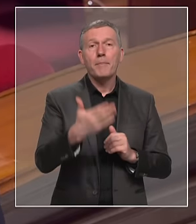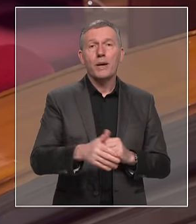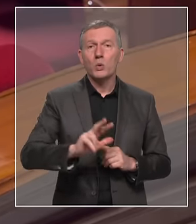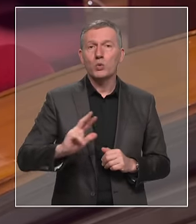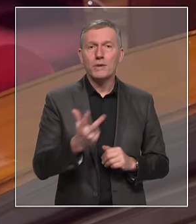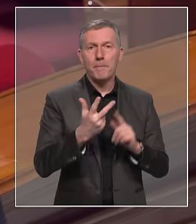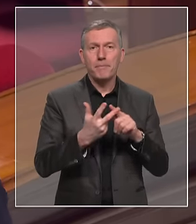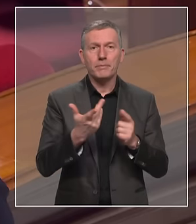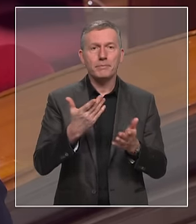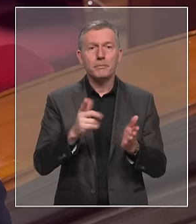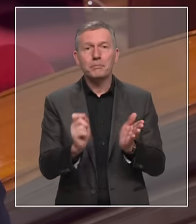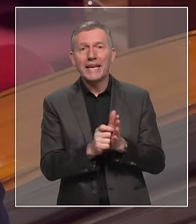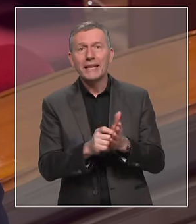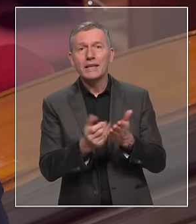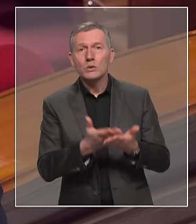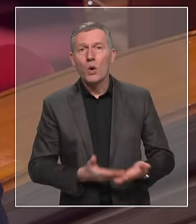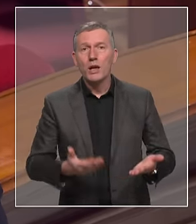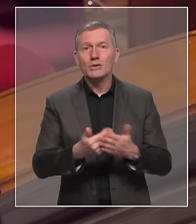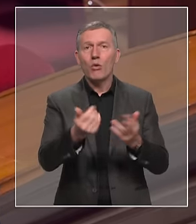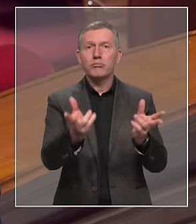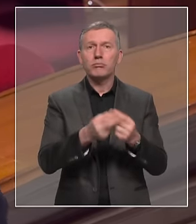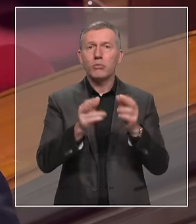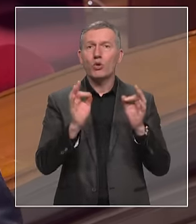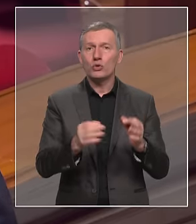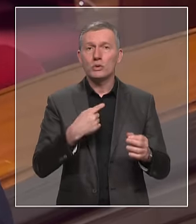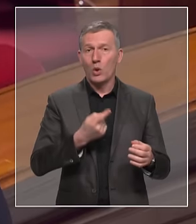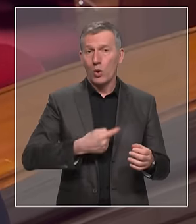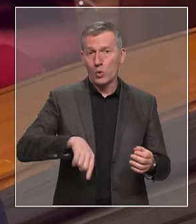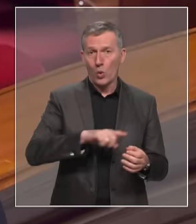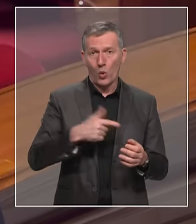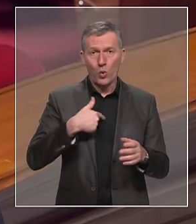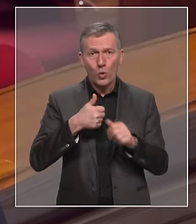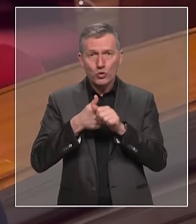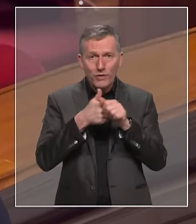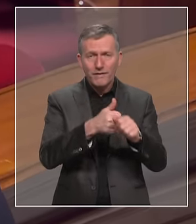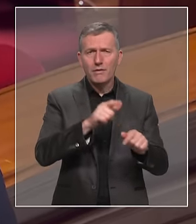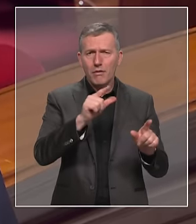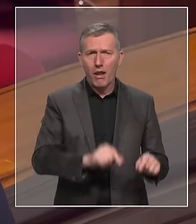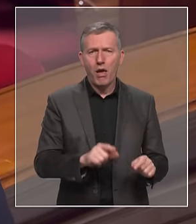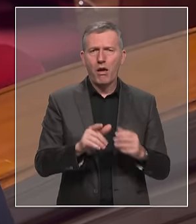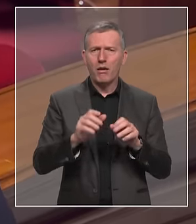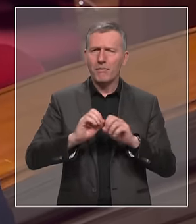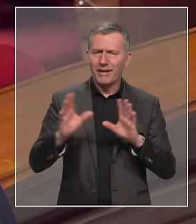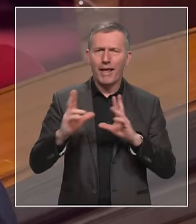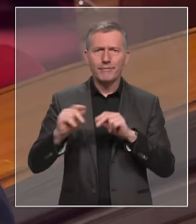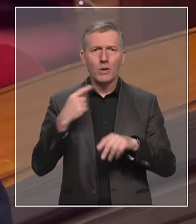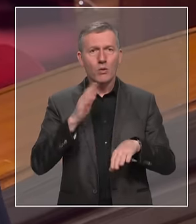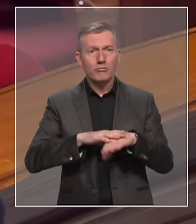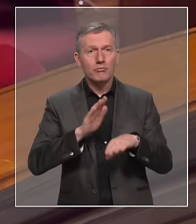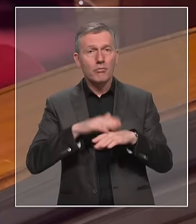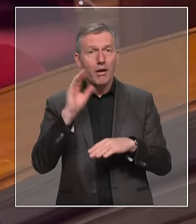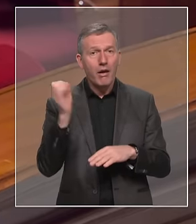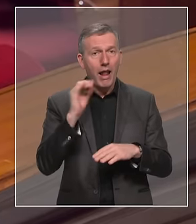sujet, quand il y a des situations telles que celles que vous évoquez, où nous avons, parce que nous faisons le suivi et parce que nous sommes transparents, une alerte, nous prenons